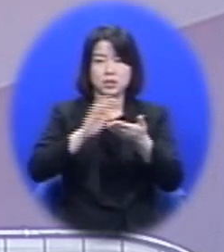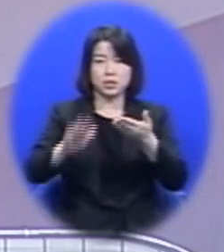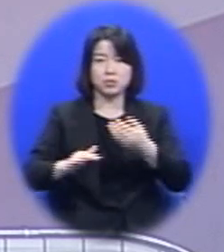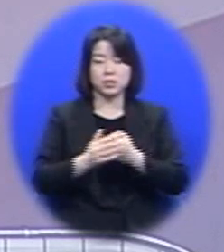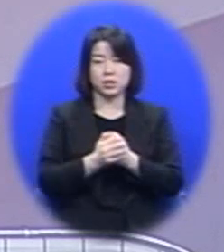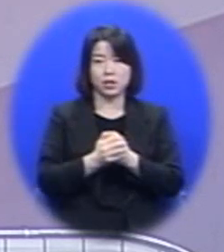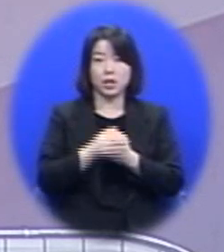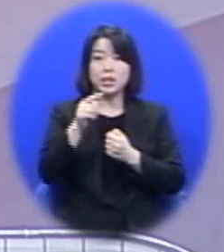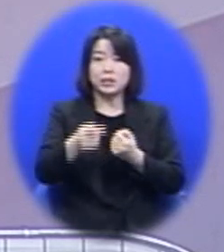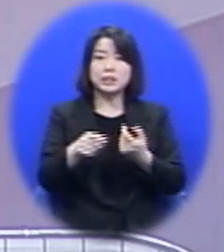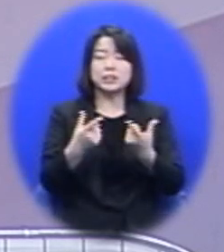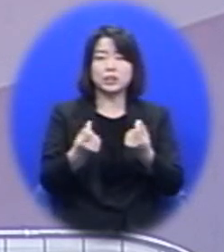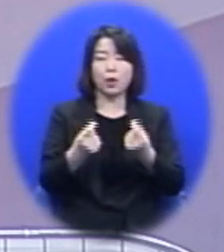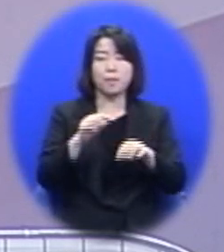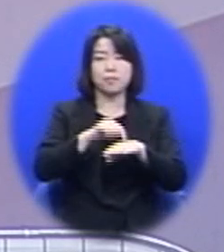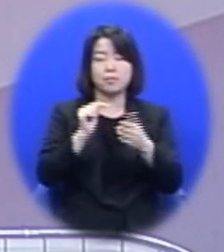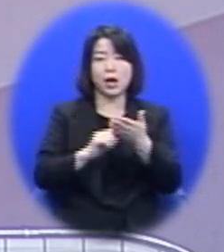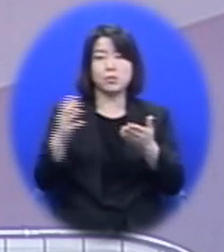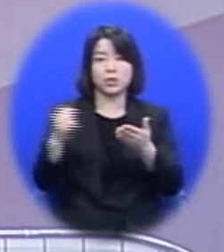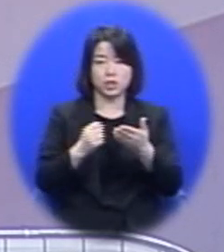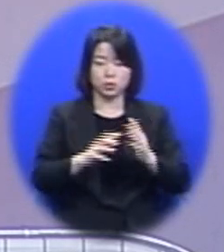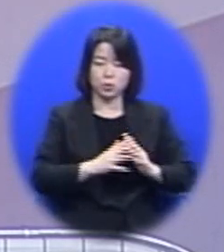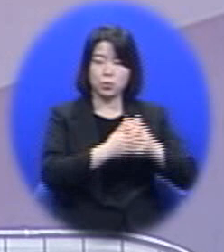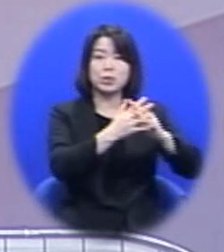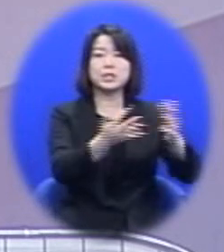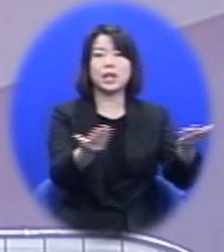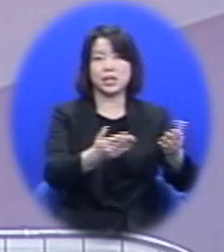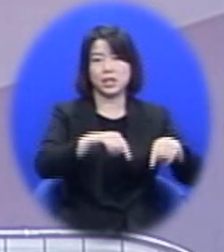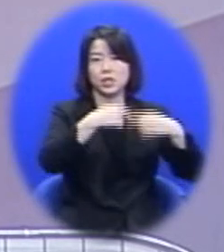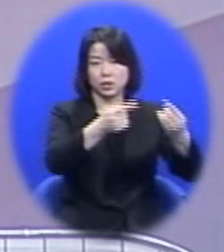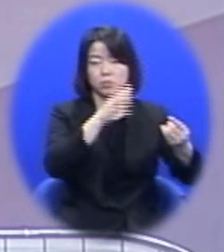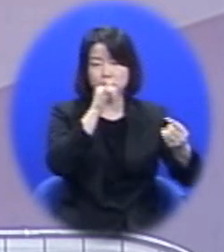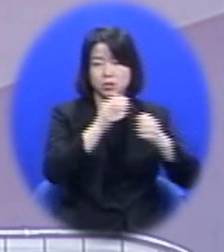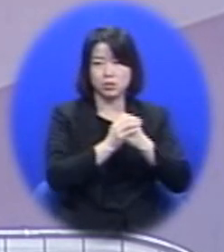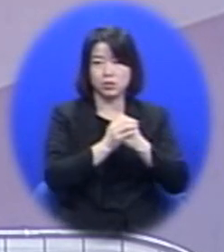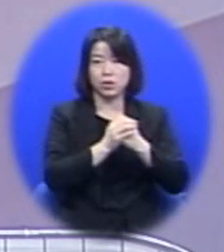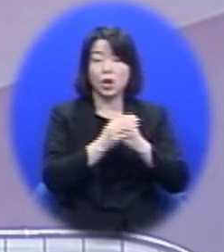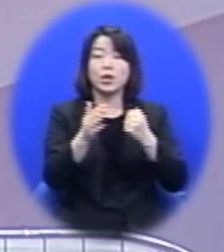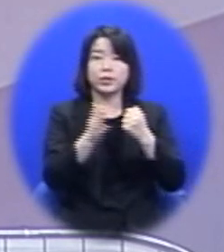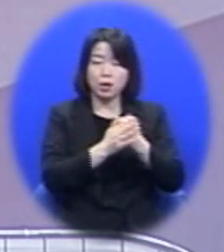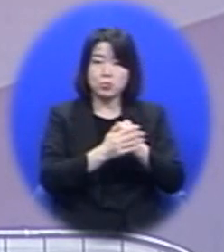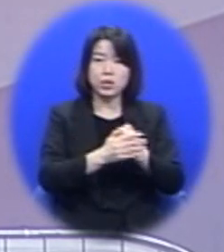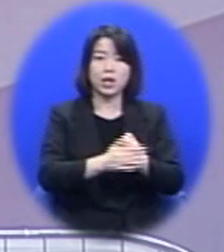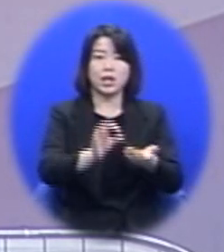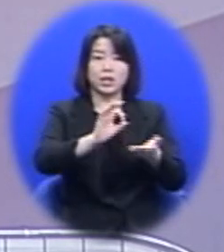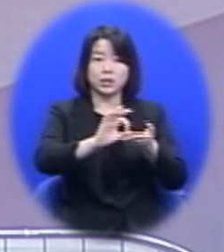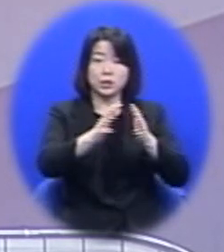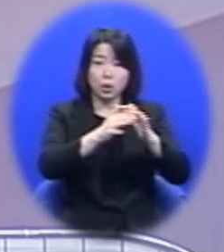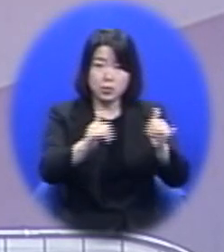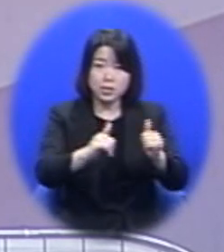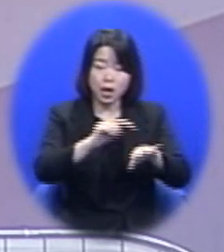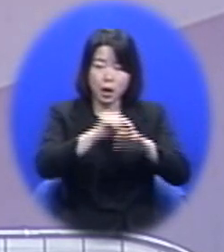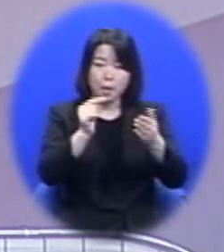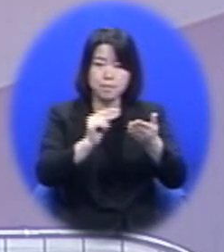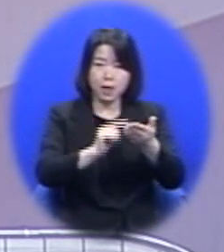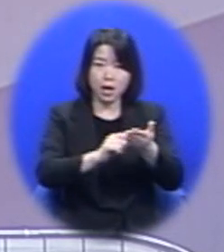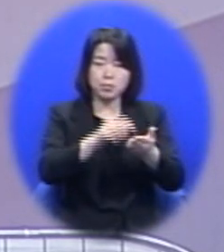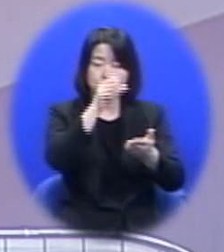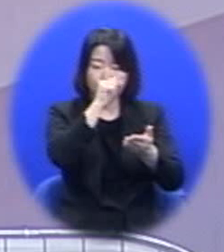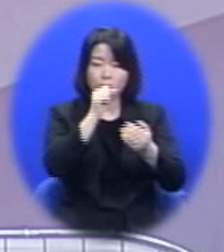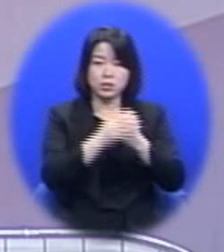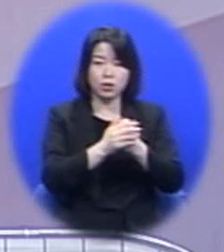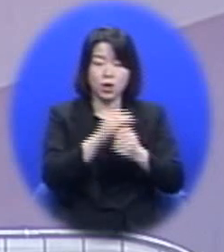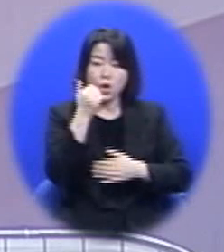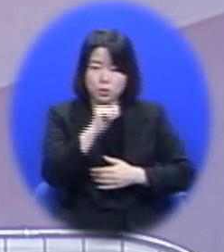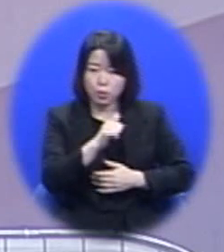마음으로 공사에 임하였습니다. 그로 인하여 소비자들과의 관계는 신뢰로 이어져서 소개의 소개로 공사의